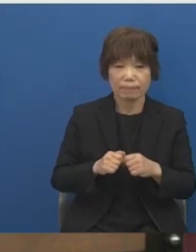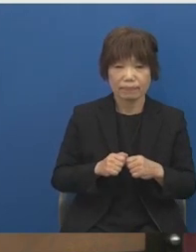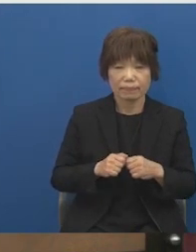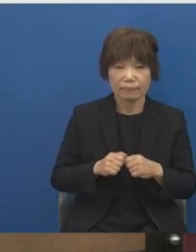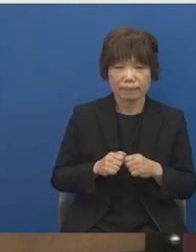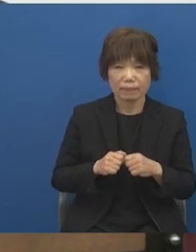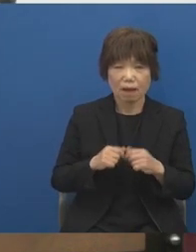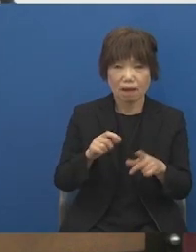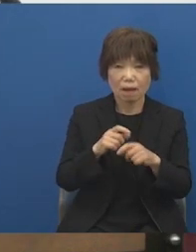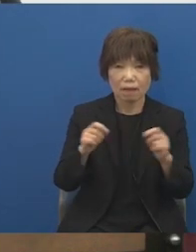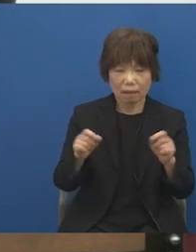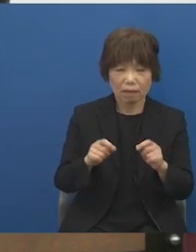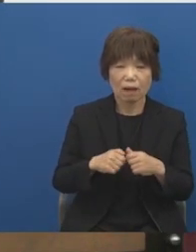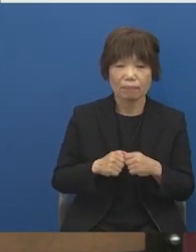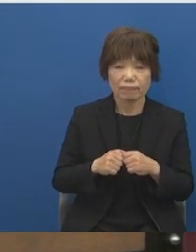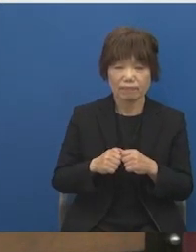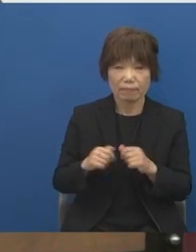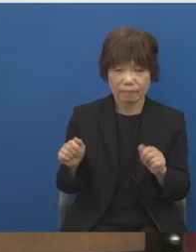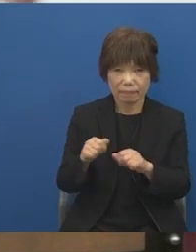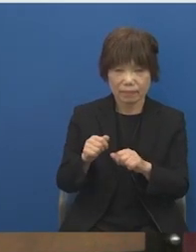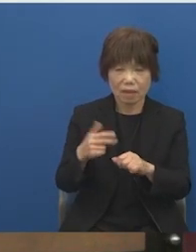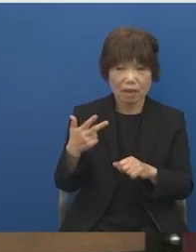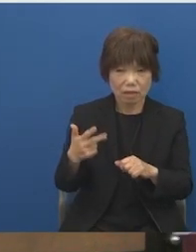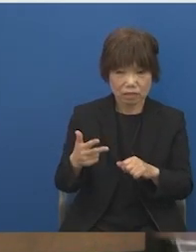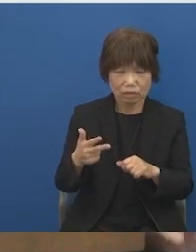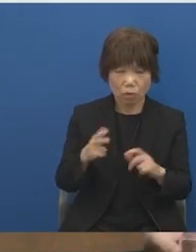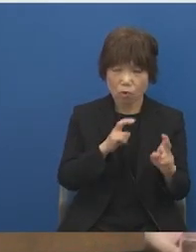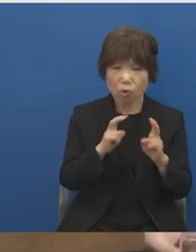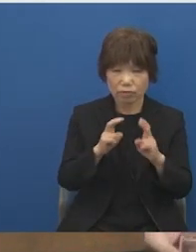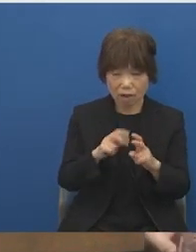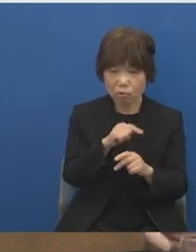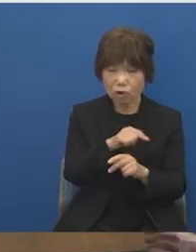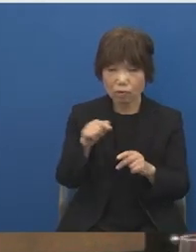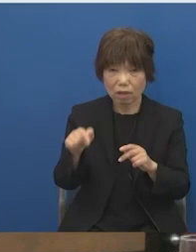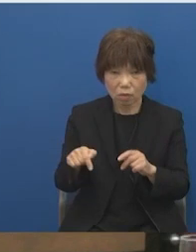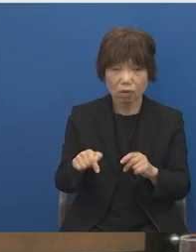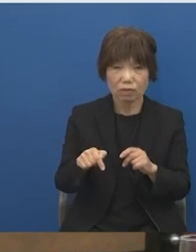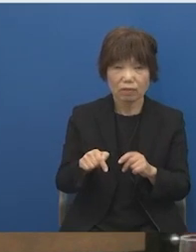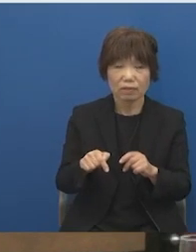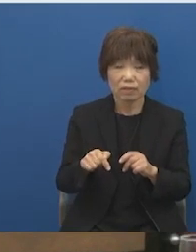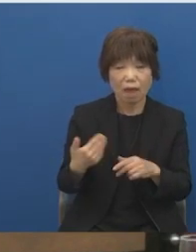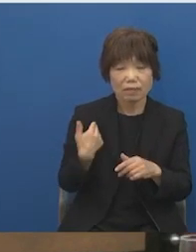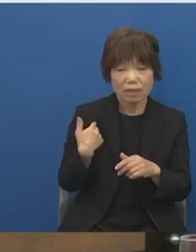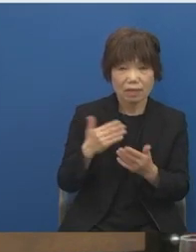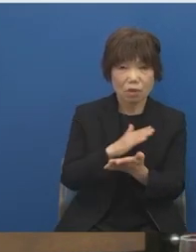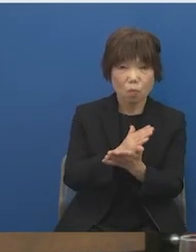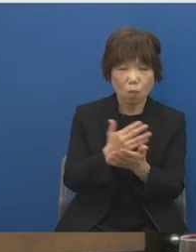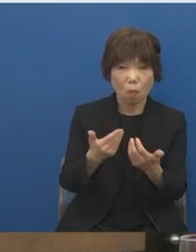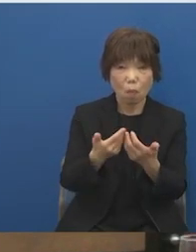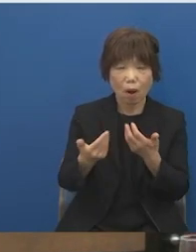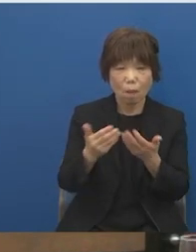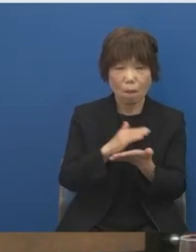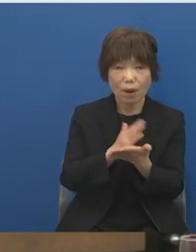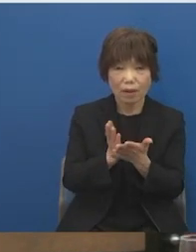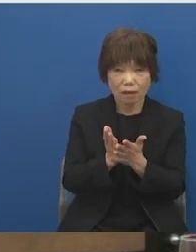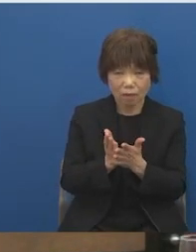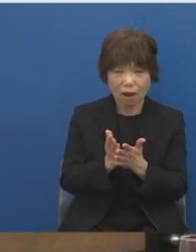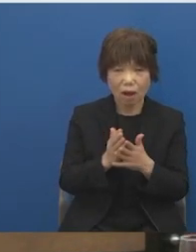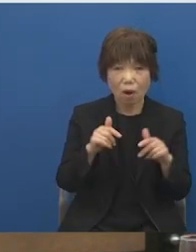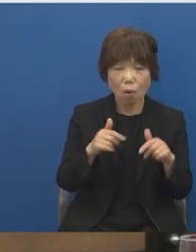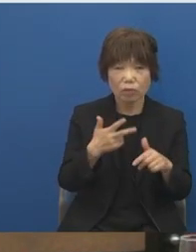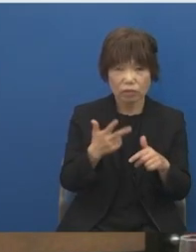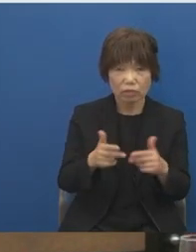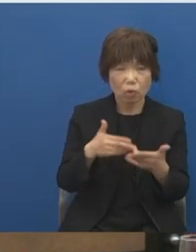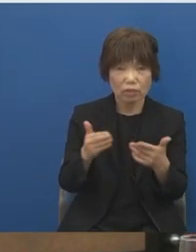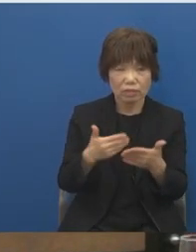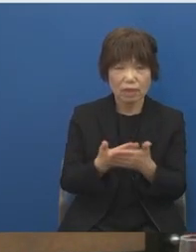について同社と本市とでそれぞれ5割とし、この責任割合に基づいて本市の請求額を減